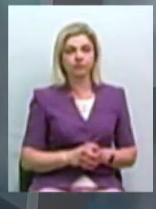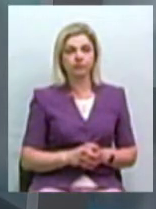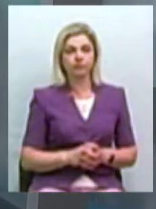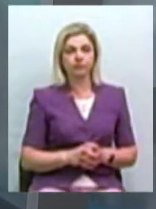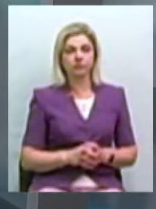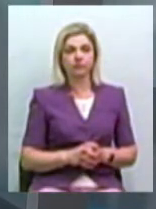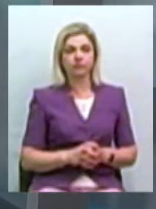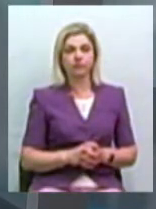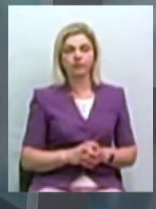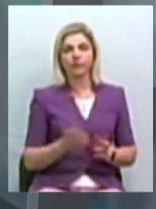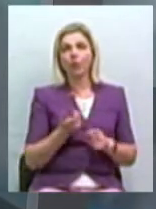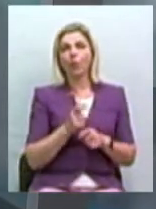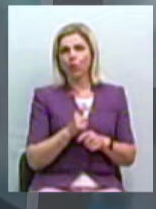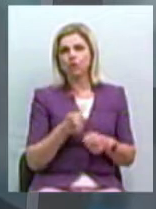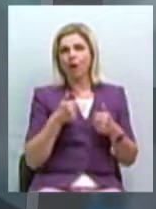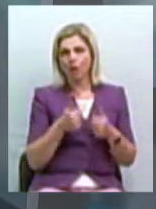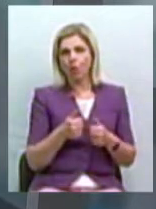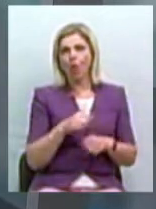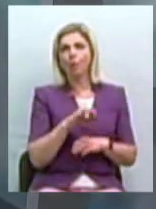не помиляюсь. Дуже кльовий, малий проєкт,